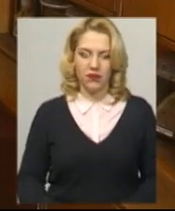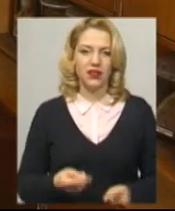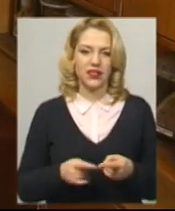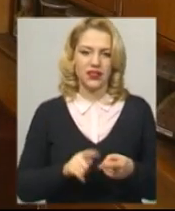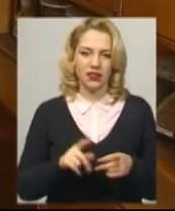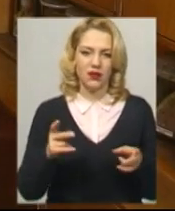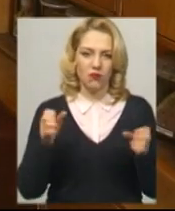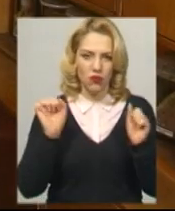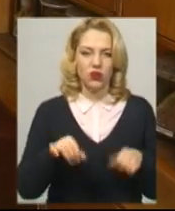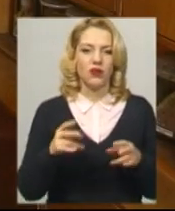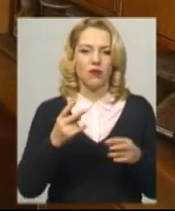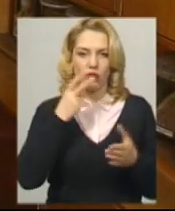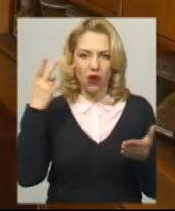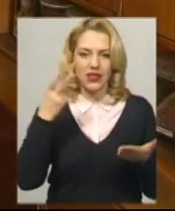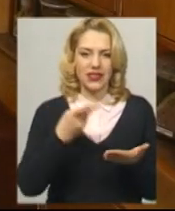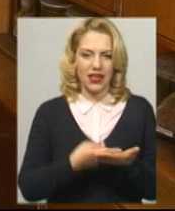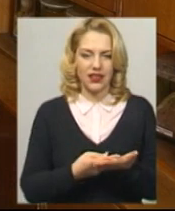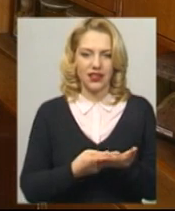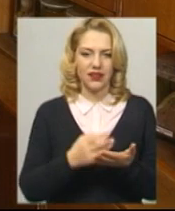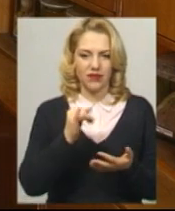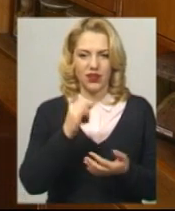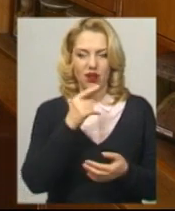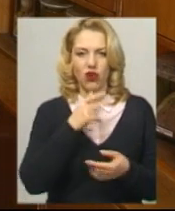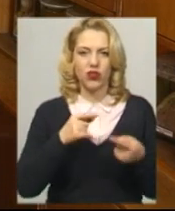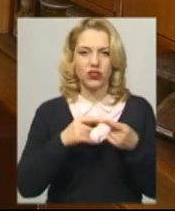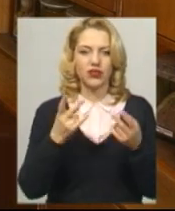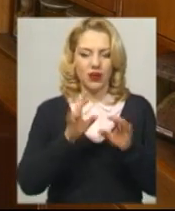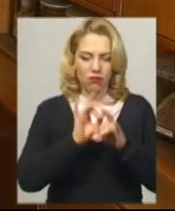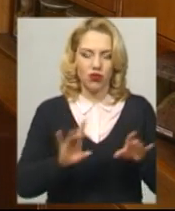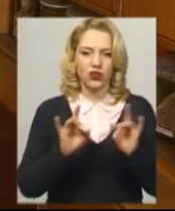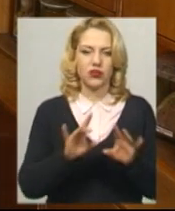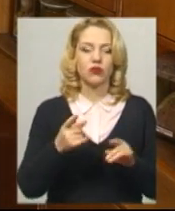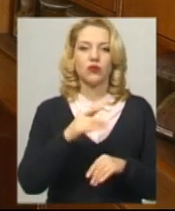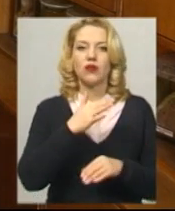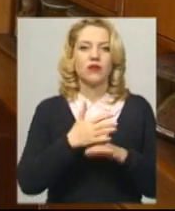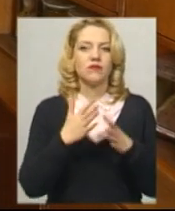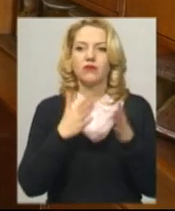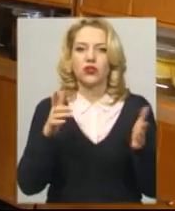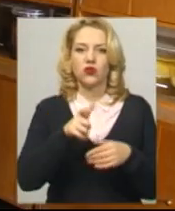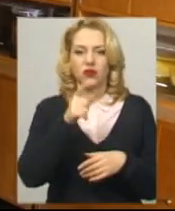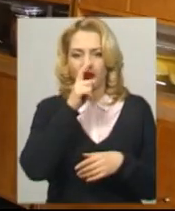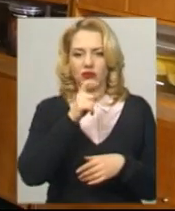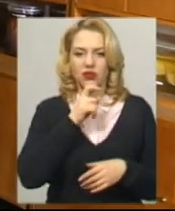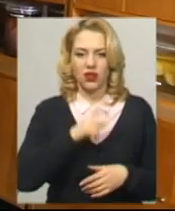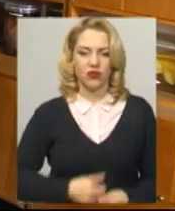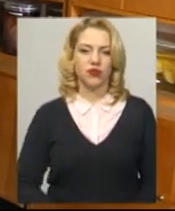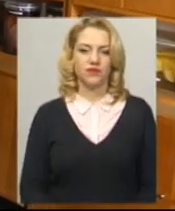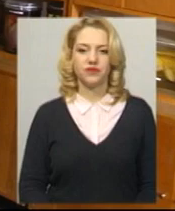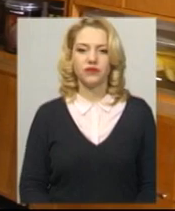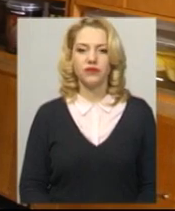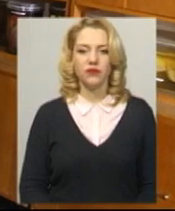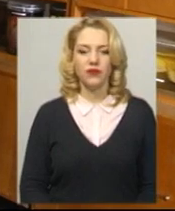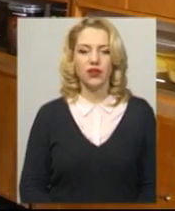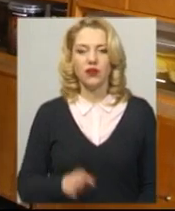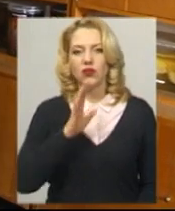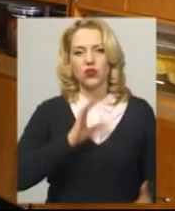було показати, це можна, але одночасно треба пояснювати, через те, що більшість людей навіть вони не знають норми. Студентка Ірина